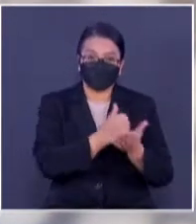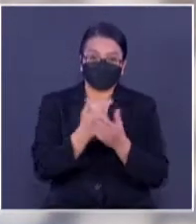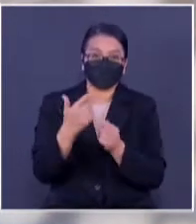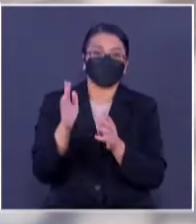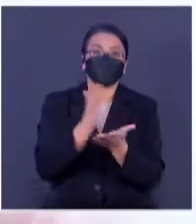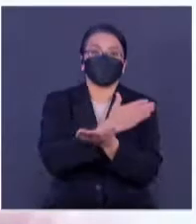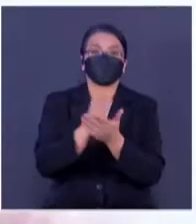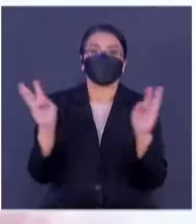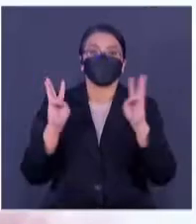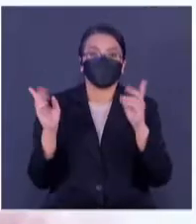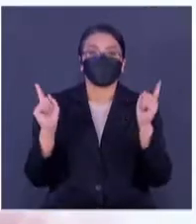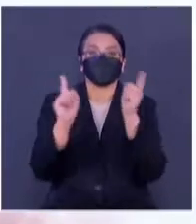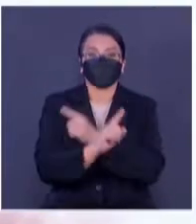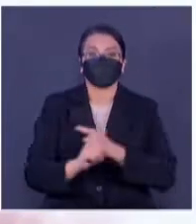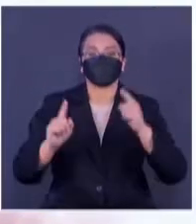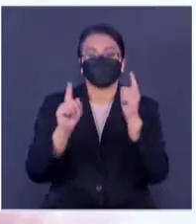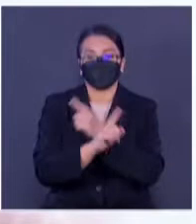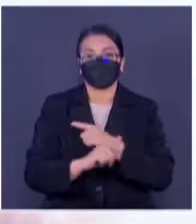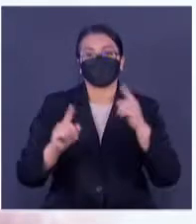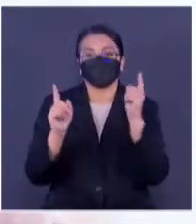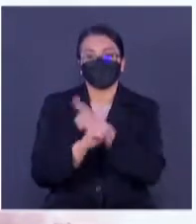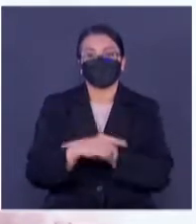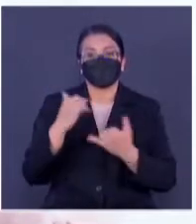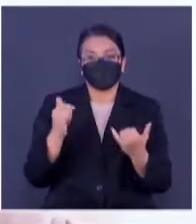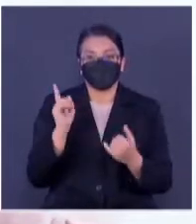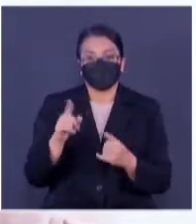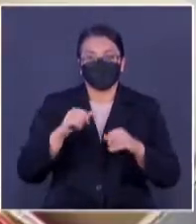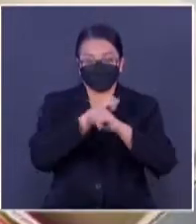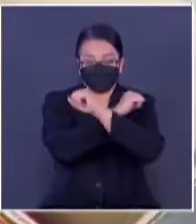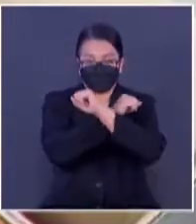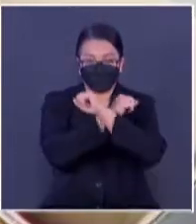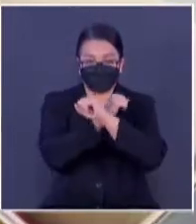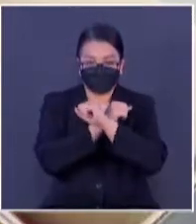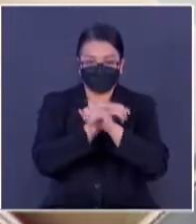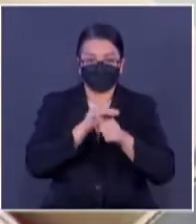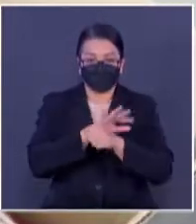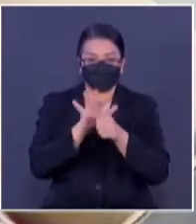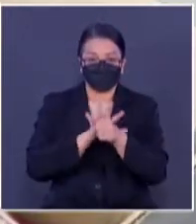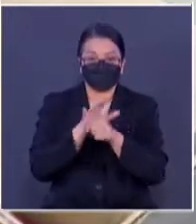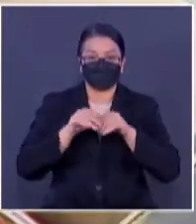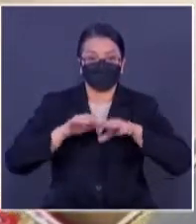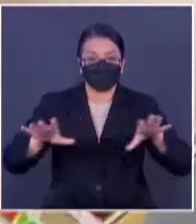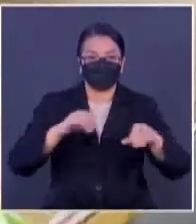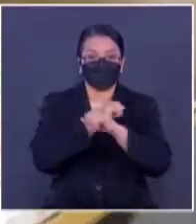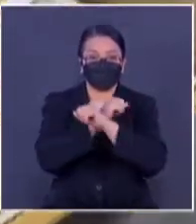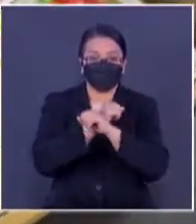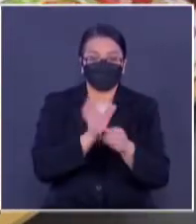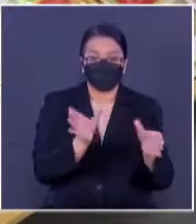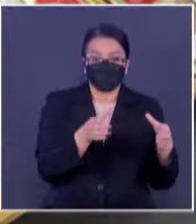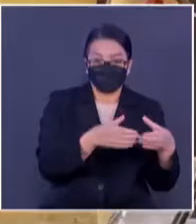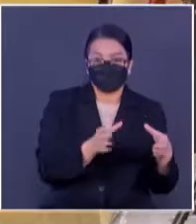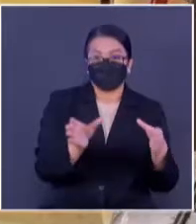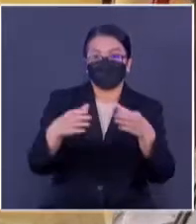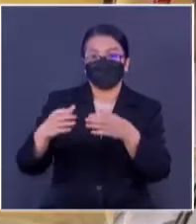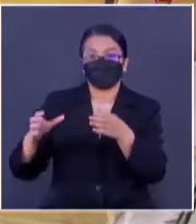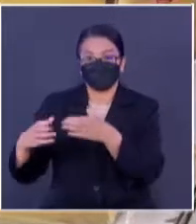รกันนะสลับสับเปลี่ยนกันไปนะฮะเพราะว่าเราก็ต้องมีมาตรการในการป้องกันการแพร่ระบาดของโควิด-19 ด้วยมีการแบ่งกลุ่มมีการ